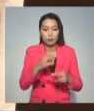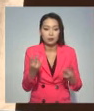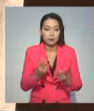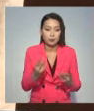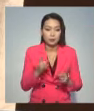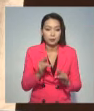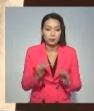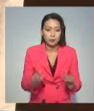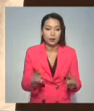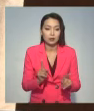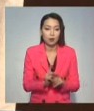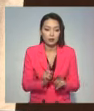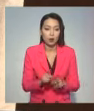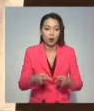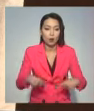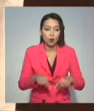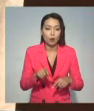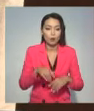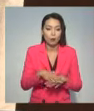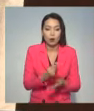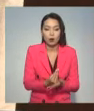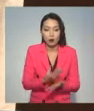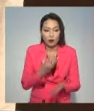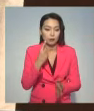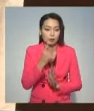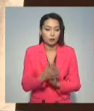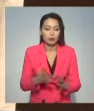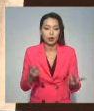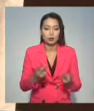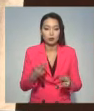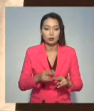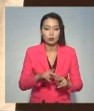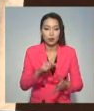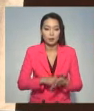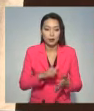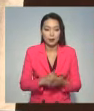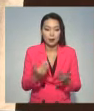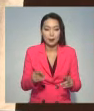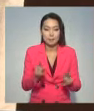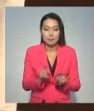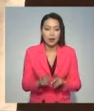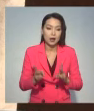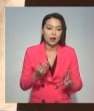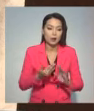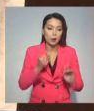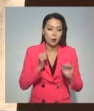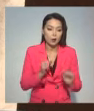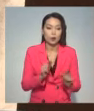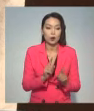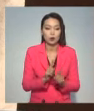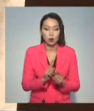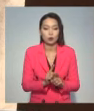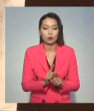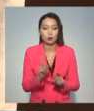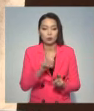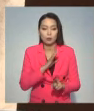басына тұрымтай тұсына кеткен қоғамда құндылықтар ескерусіз қалады. Соның салдарынан мұндай оқиғалардың алдын алу, жолын кесу,